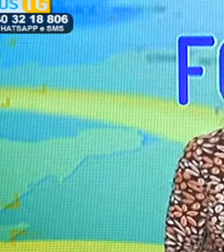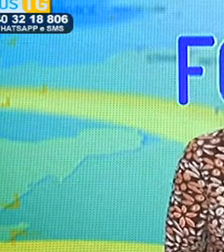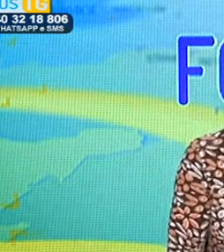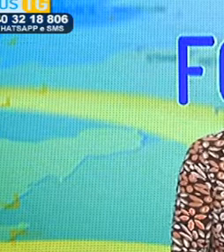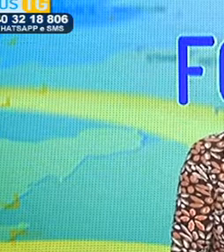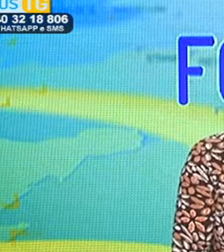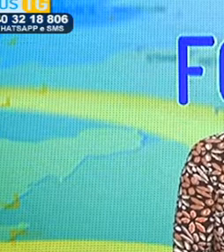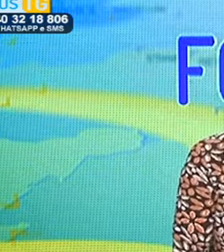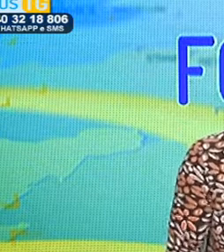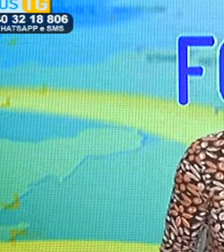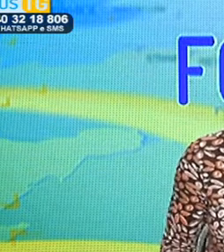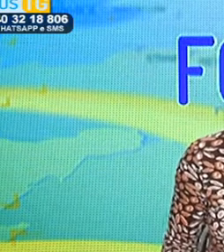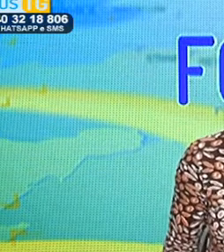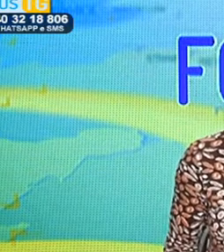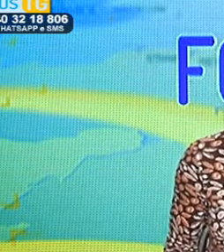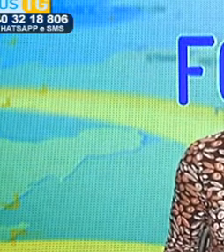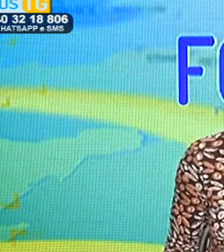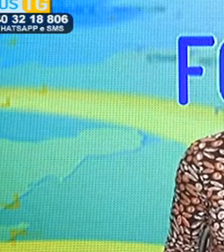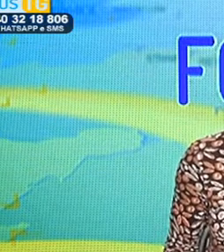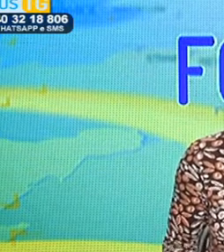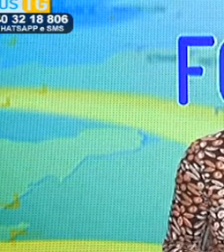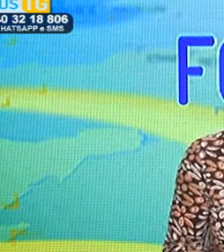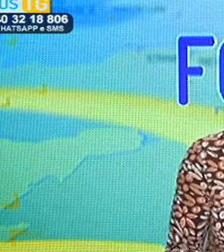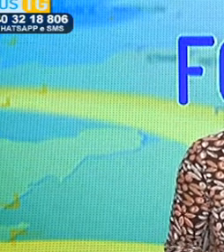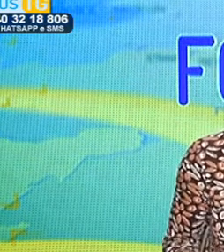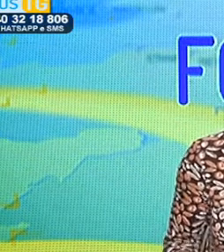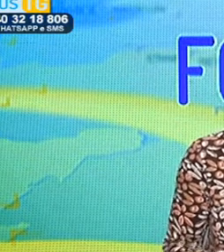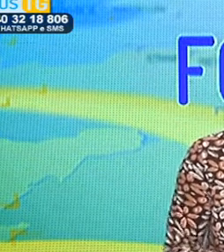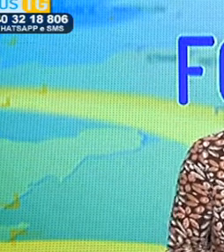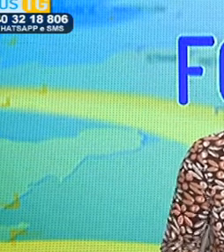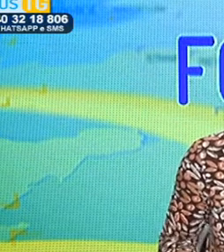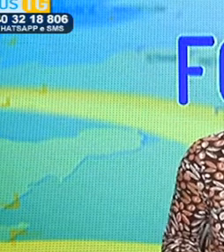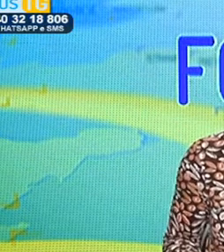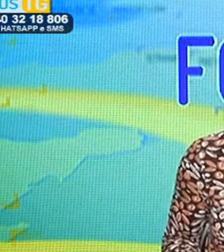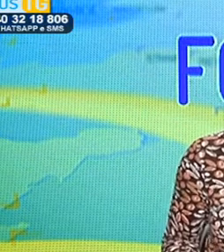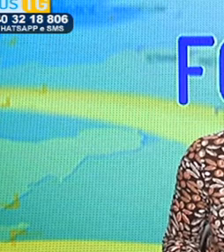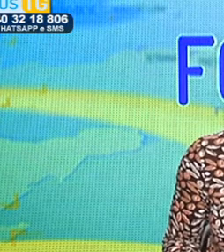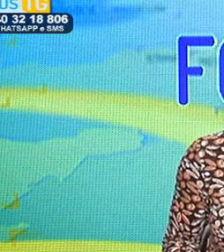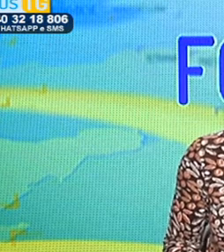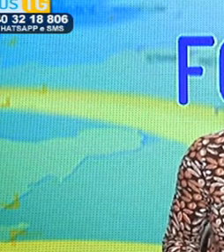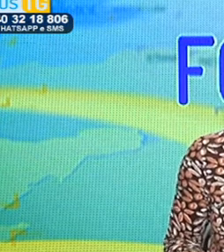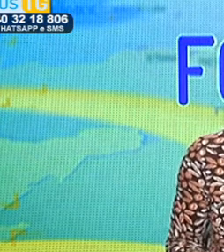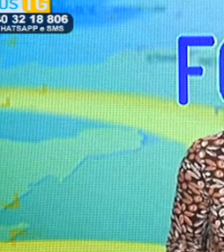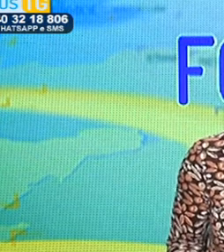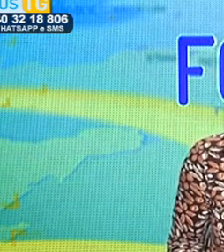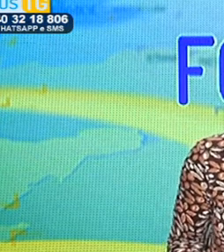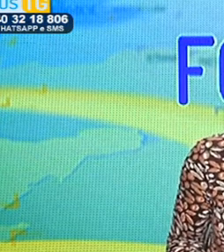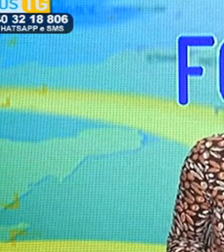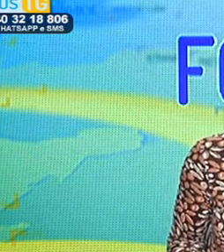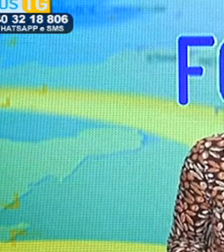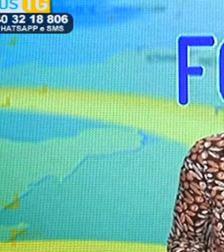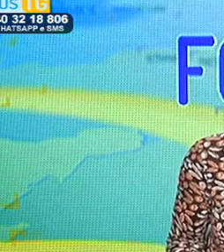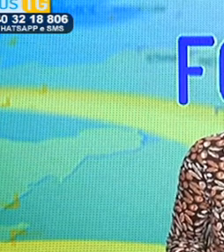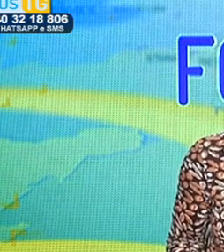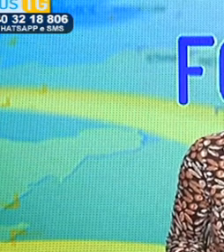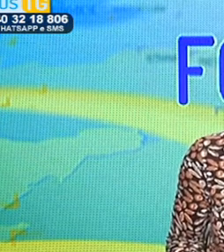di Cittadella, vogliamo ricordarlo, aveva dichiarato gli amministratori della società in questione colpevoli dei reati ed erano stati condannati in solido